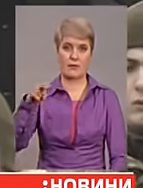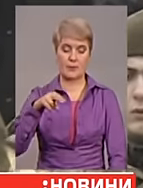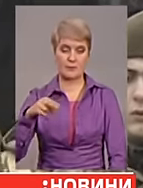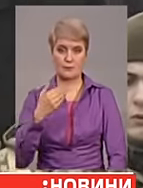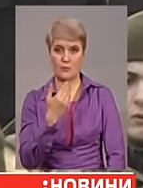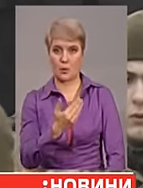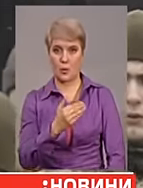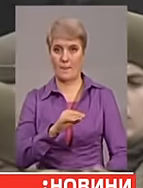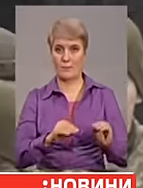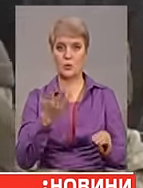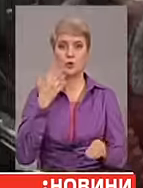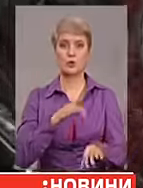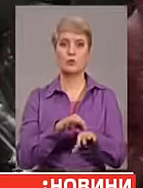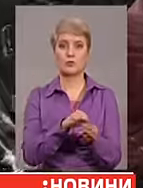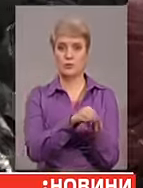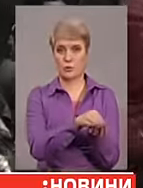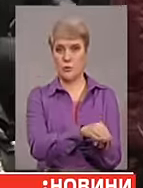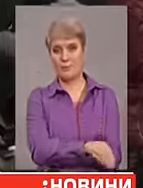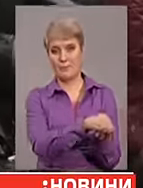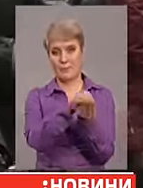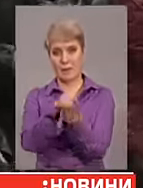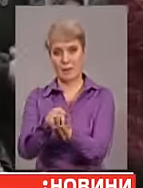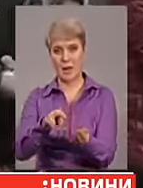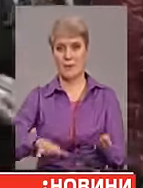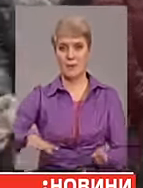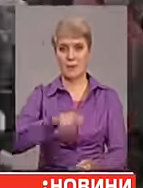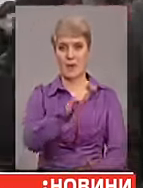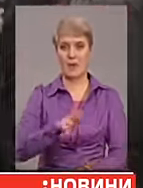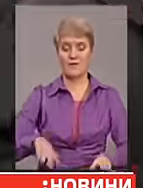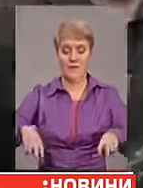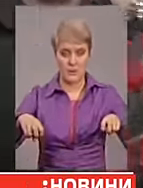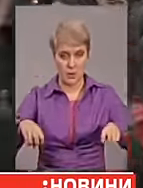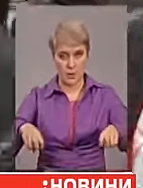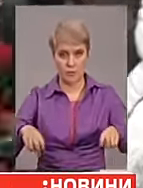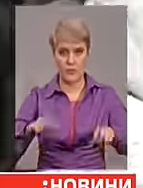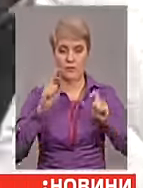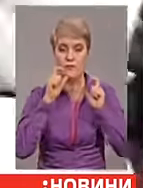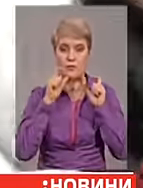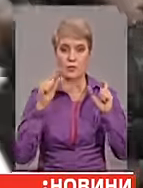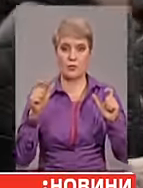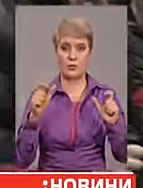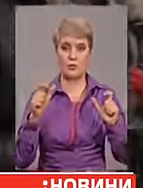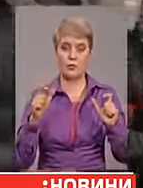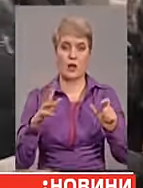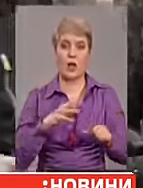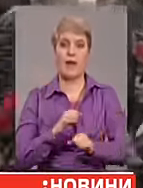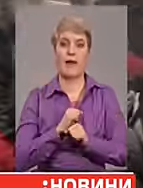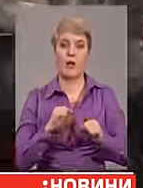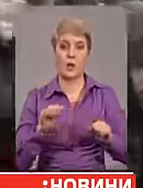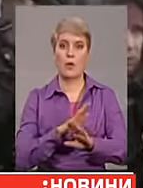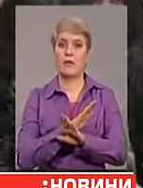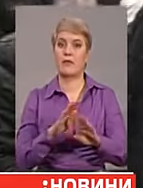Коли труну з тілом Леоніда привезли на Майдан, люди стали на коліна, вигукуючи: «Герої